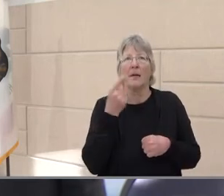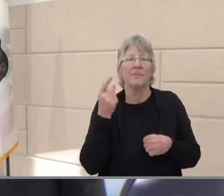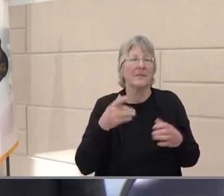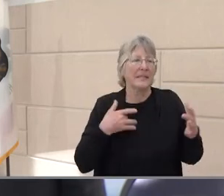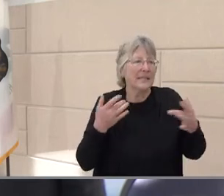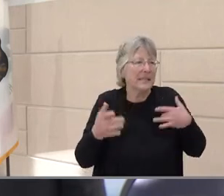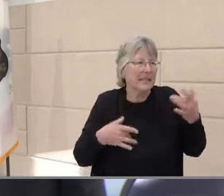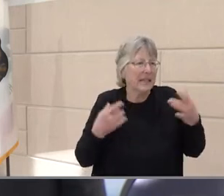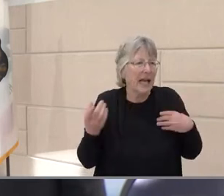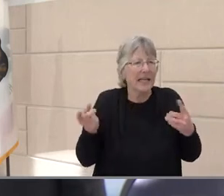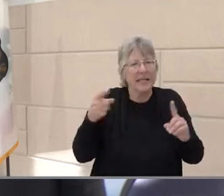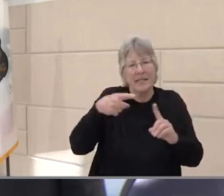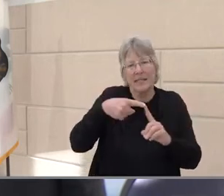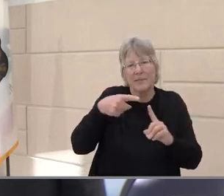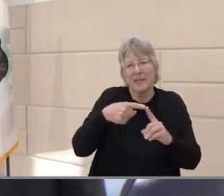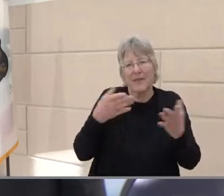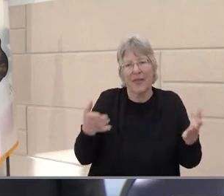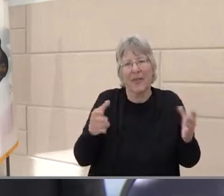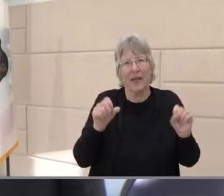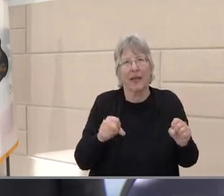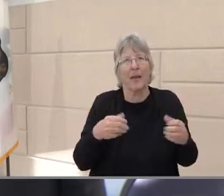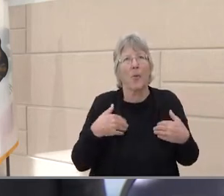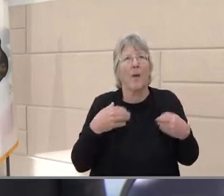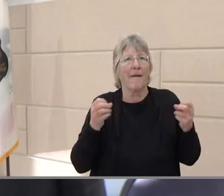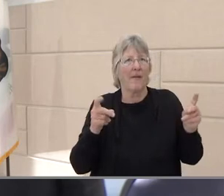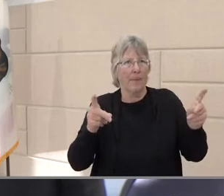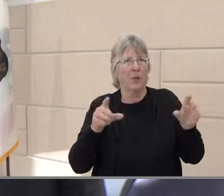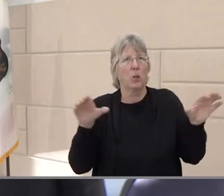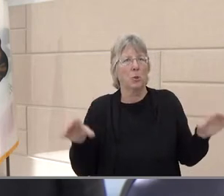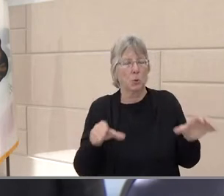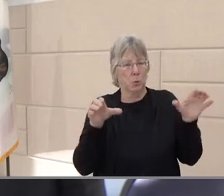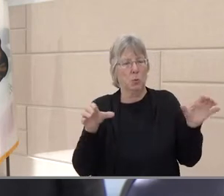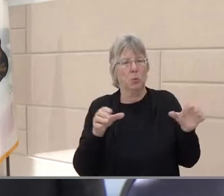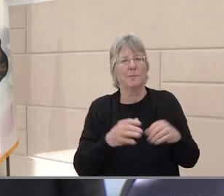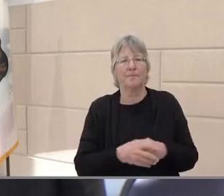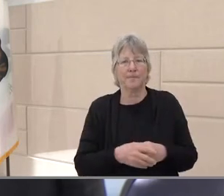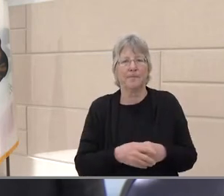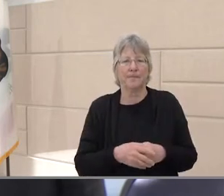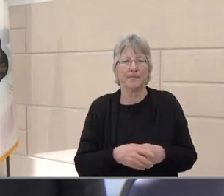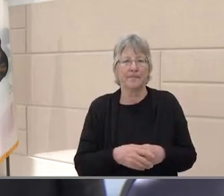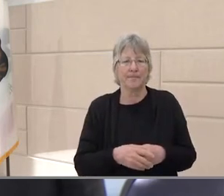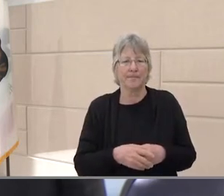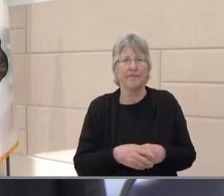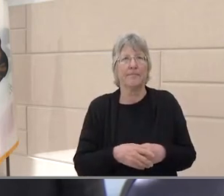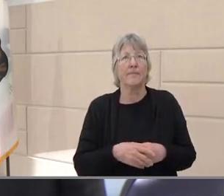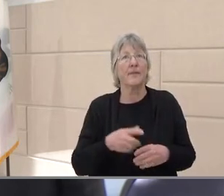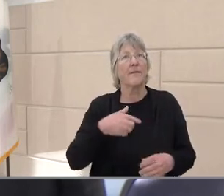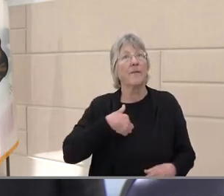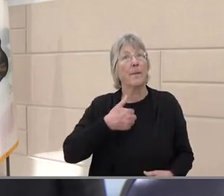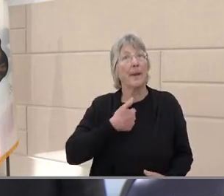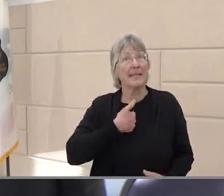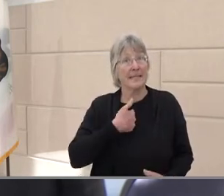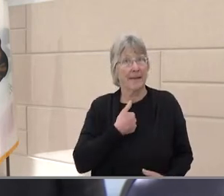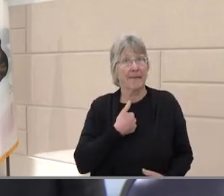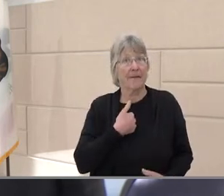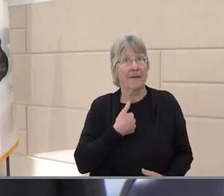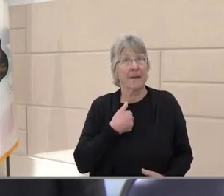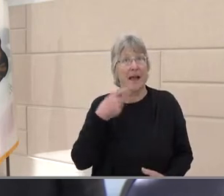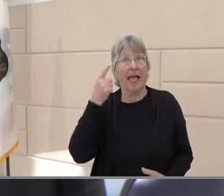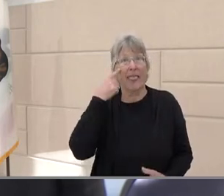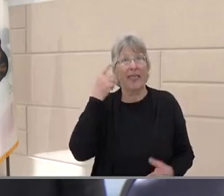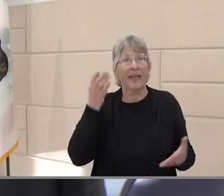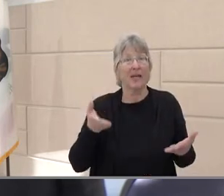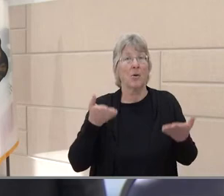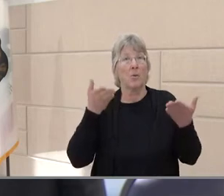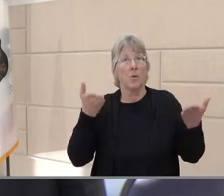មិនមែនអានតែអំពីចំណុចណាល្អល្អនោះទេក៏ប៉ុន្តែយើងត្រូវតែចាត់ទុកអំពីឱកាសសម្រាប់